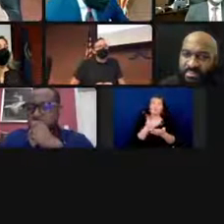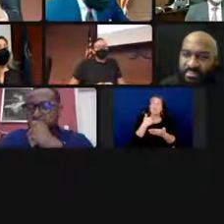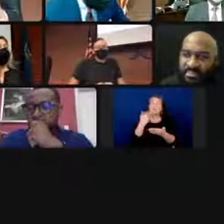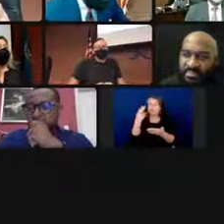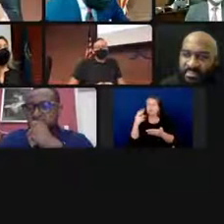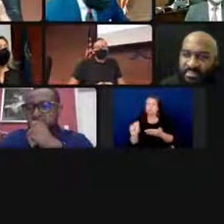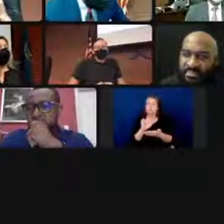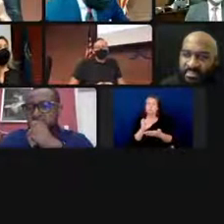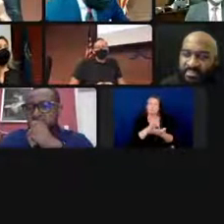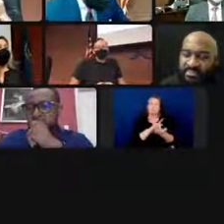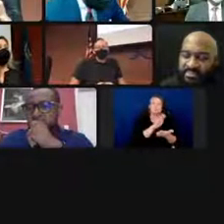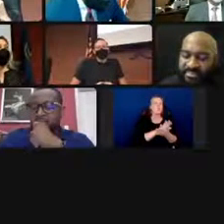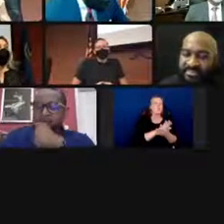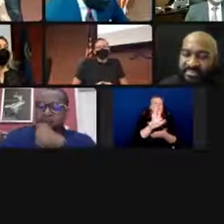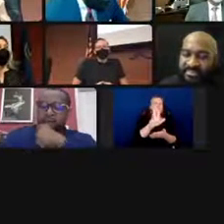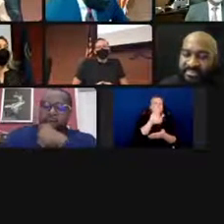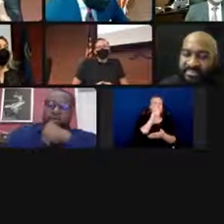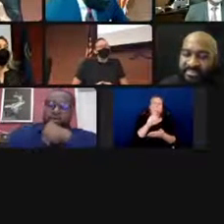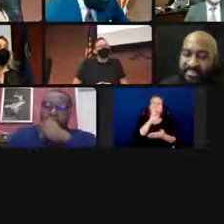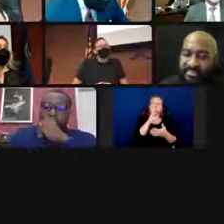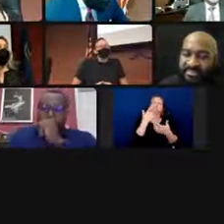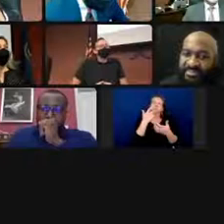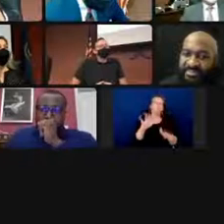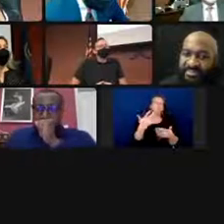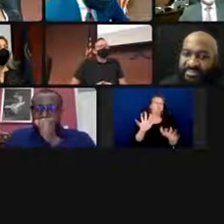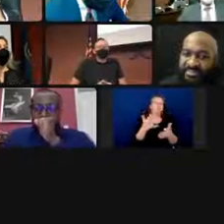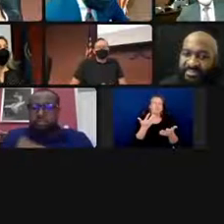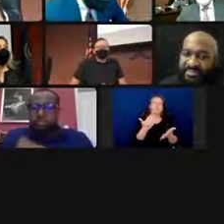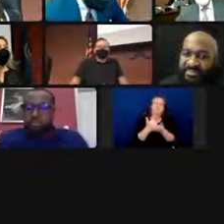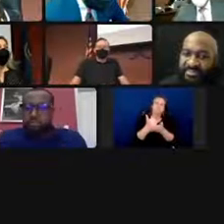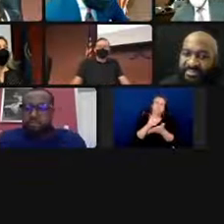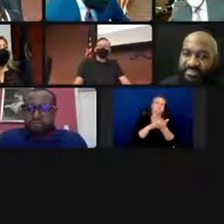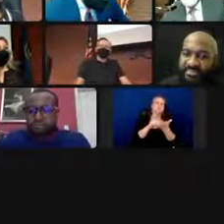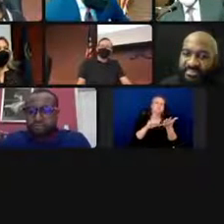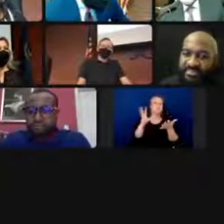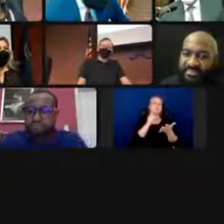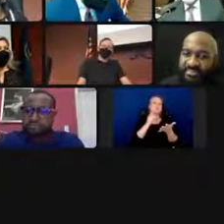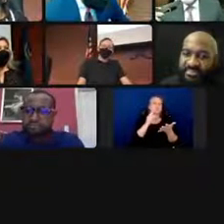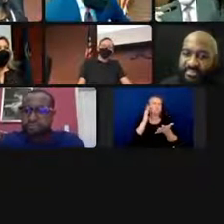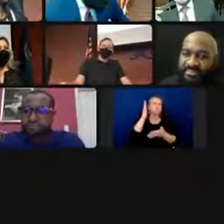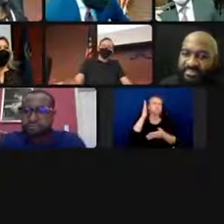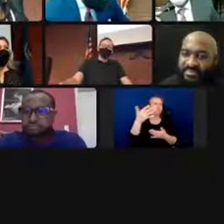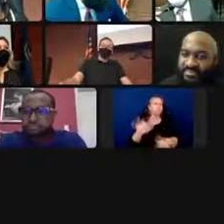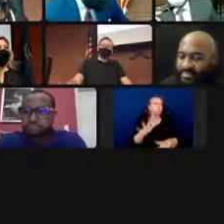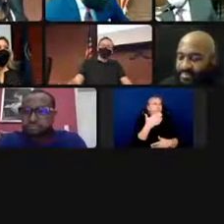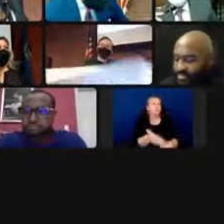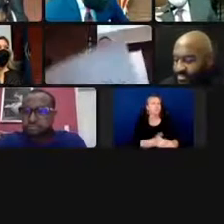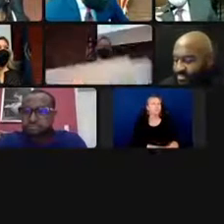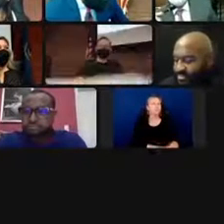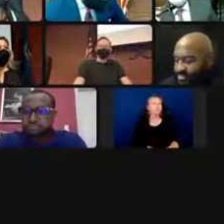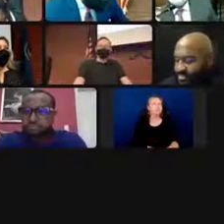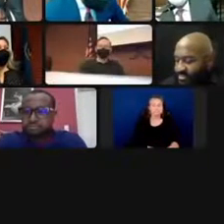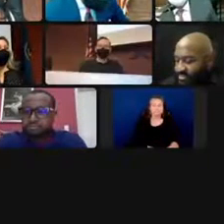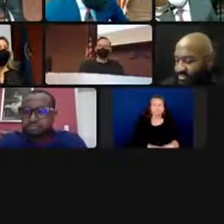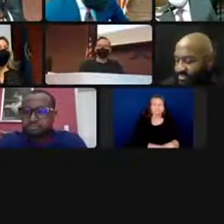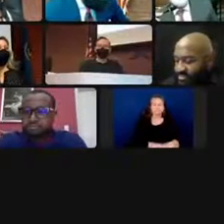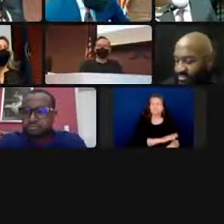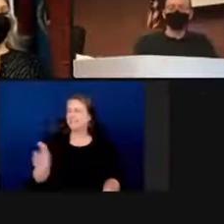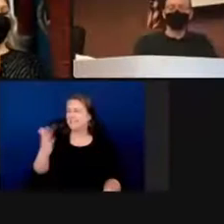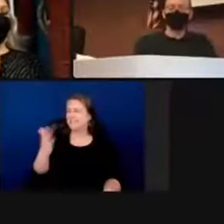أن نغير قواعد اللعبة في الجي سي بي اس أو المدارس العامة لمقاطعة